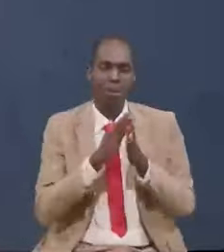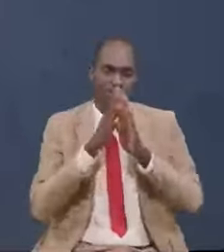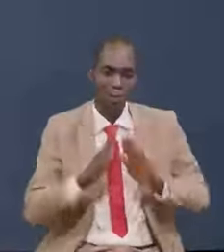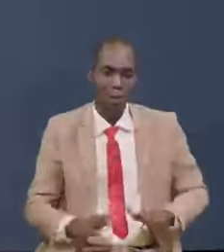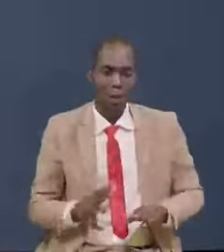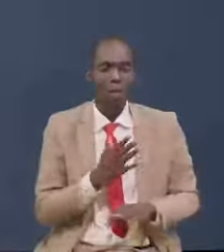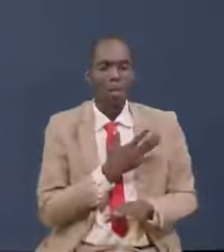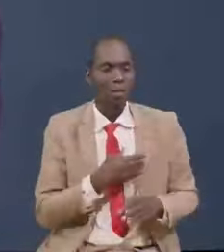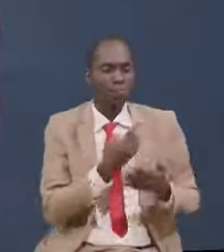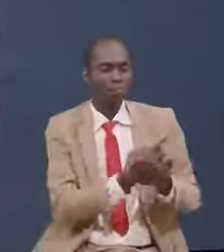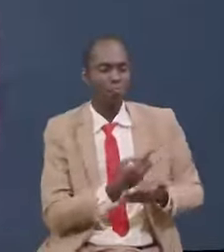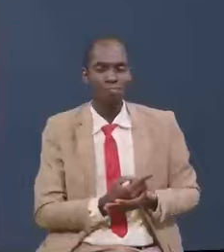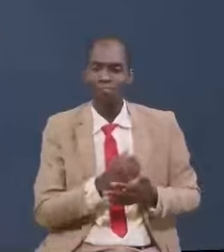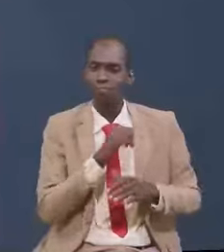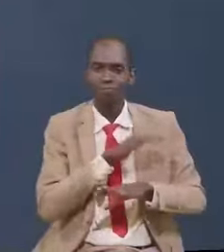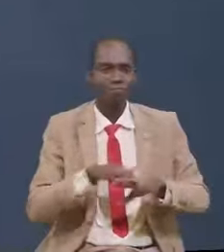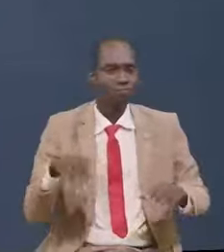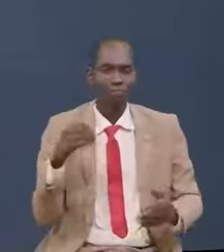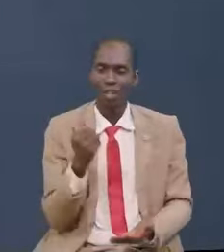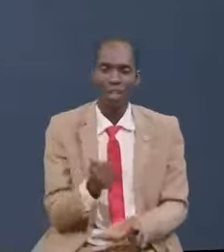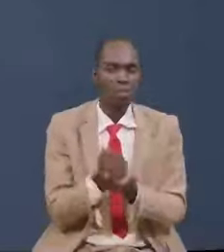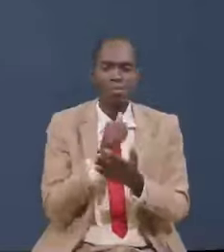Et la négociation ne marche pas.